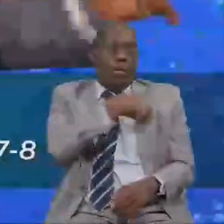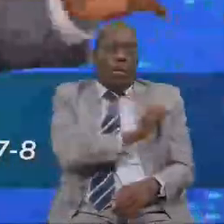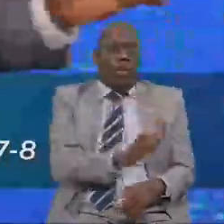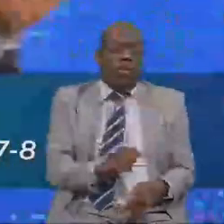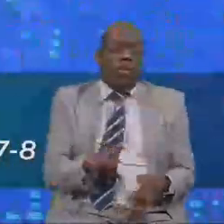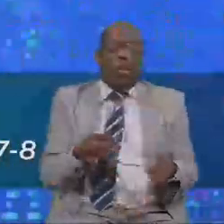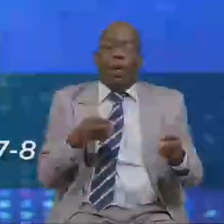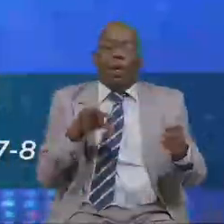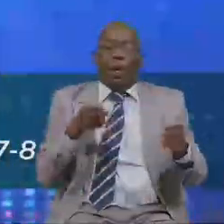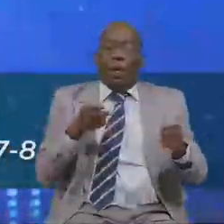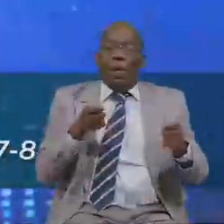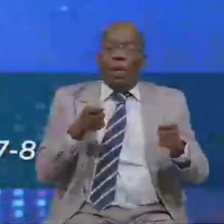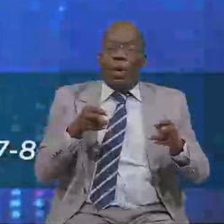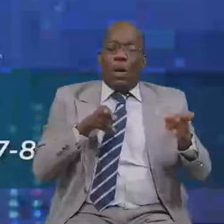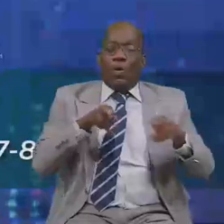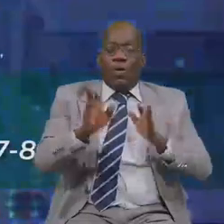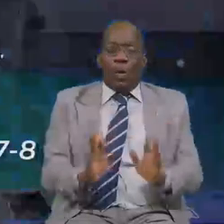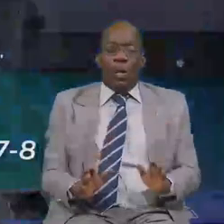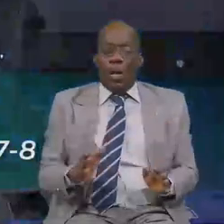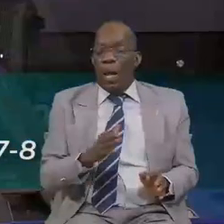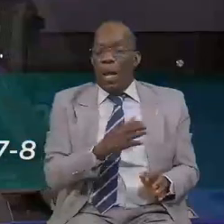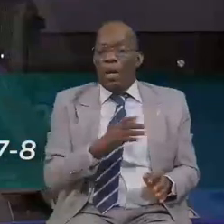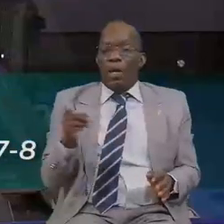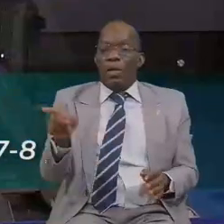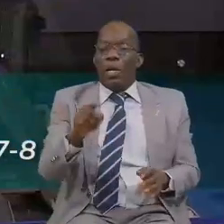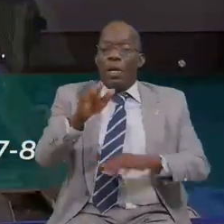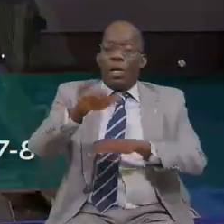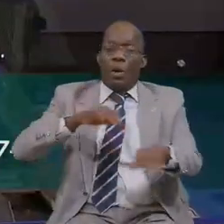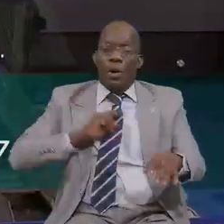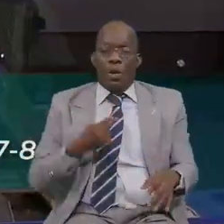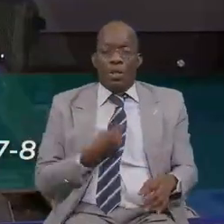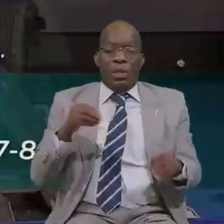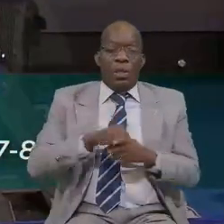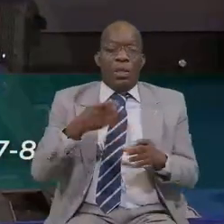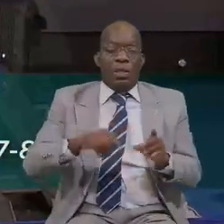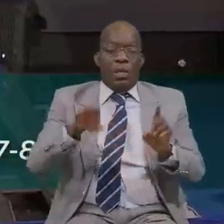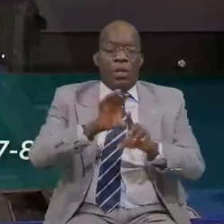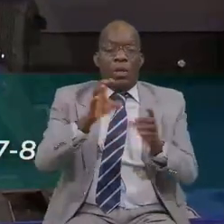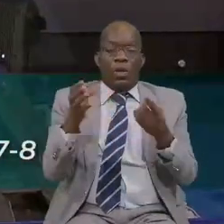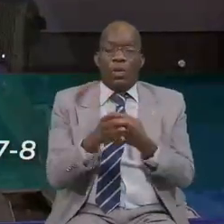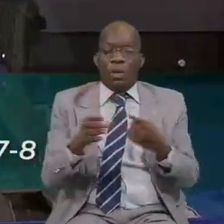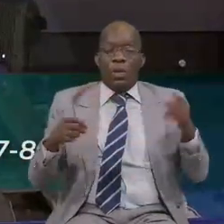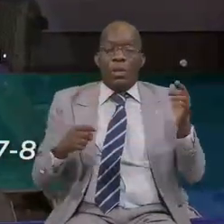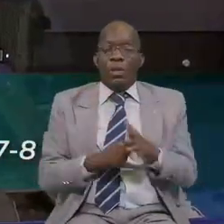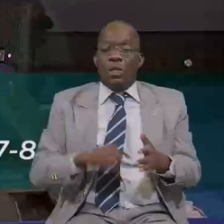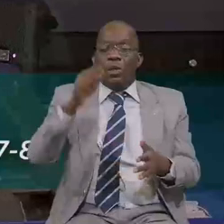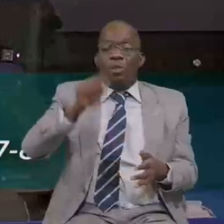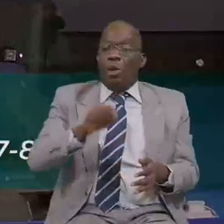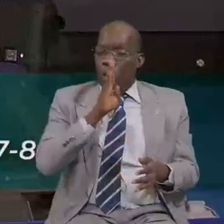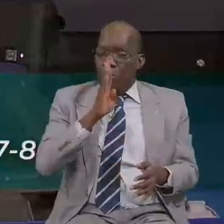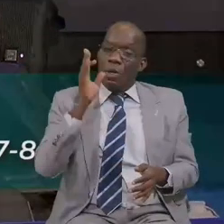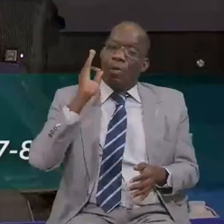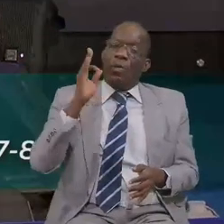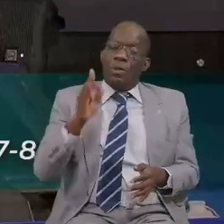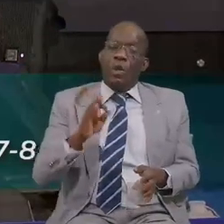traditionnels? Ils nous appellent et disent dans la communauté, voici ce qu'il faut prêcher. Alors